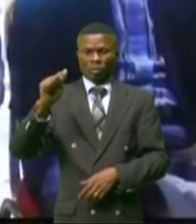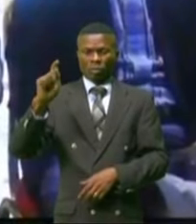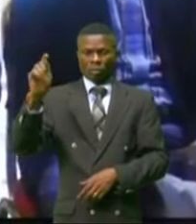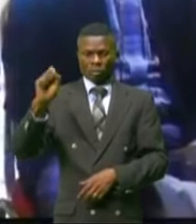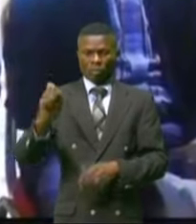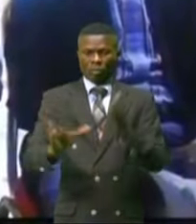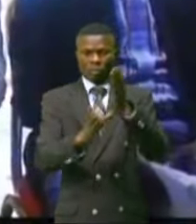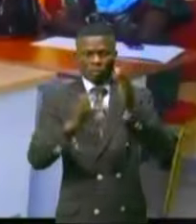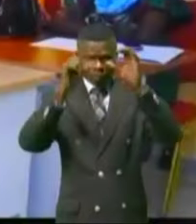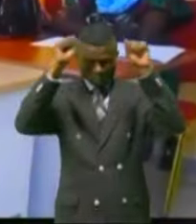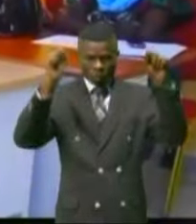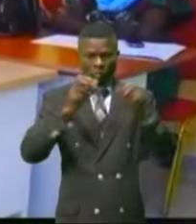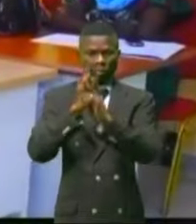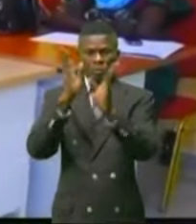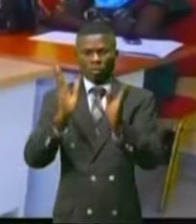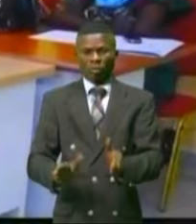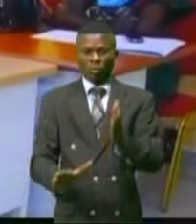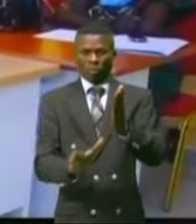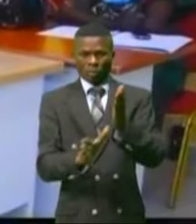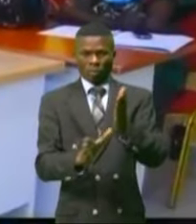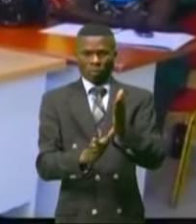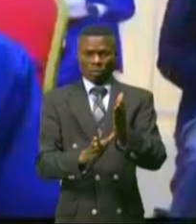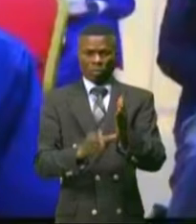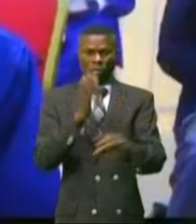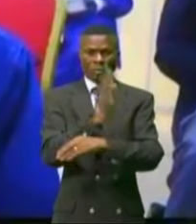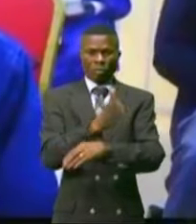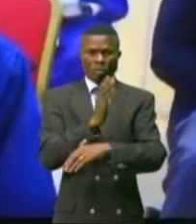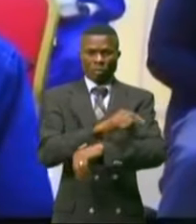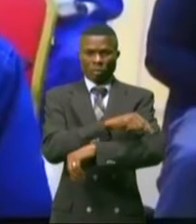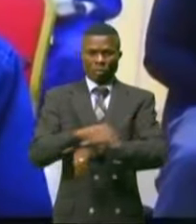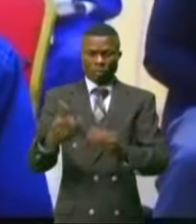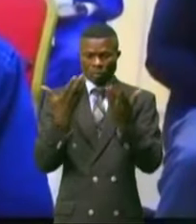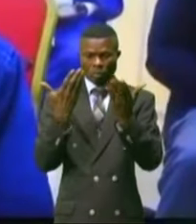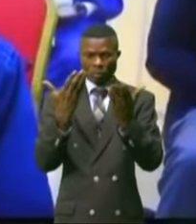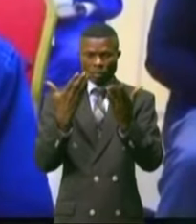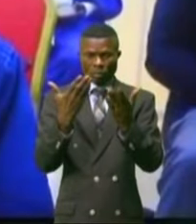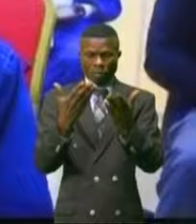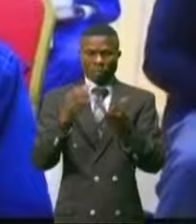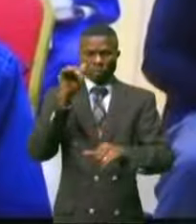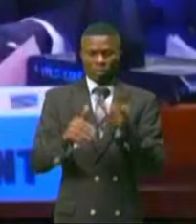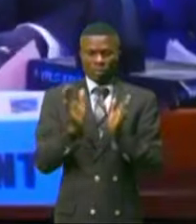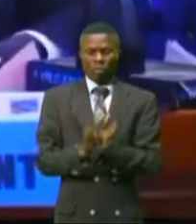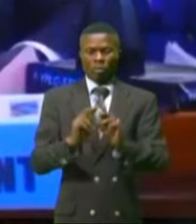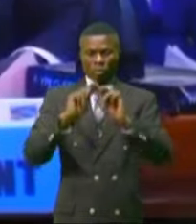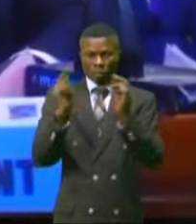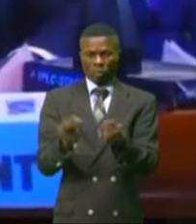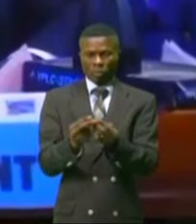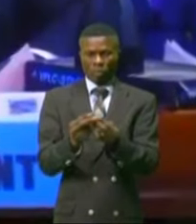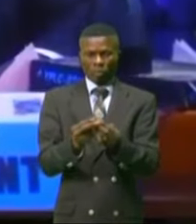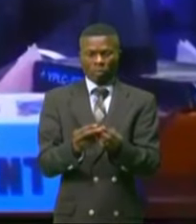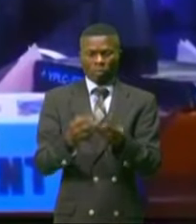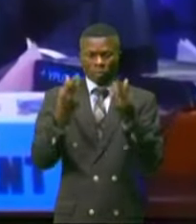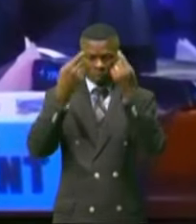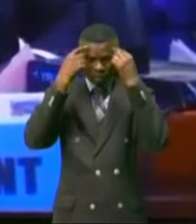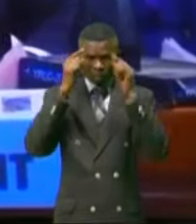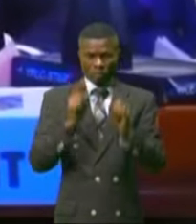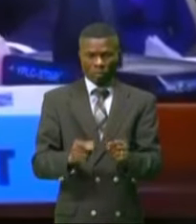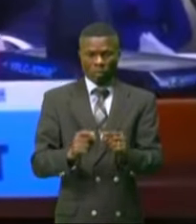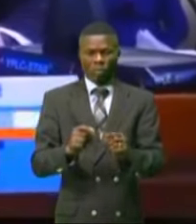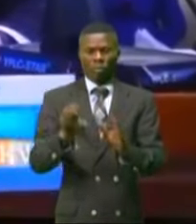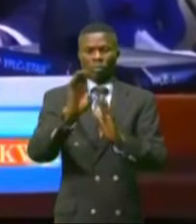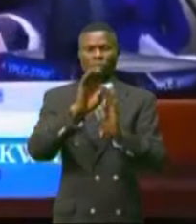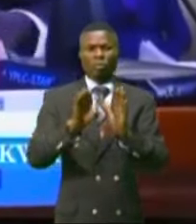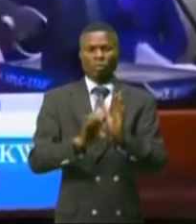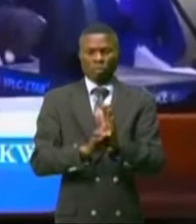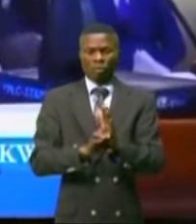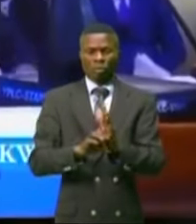vice-président, un rapporteur adjoint, un conseiller du bureau d'études, un secrétaire de commission. La résolution portant constitution